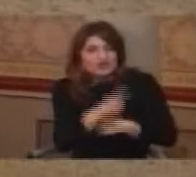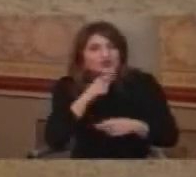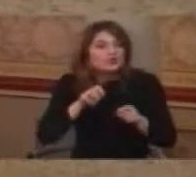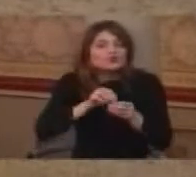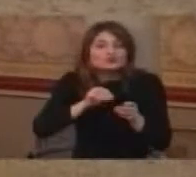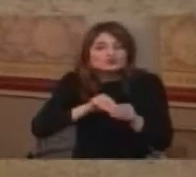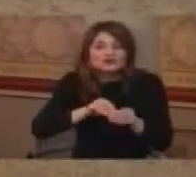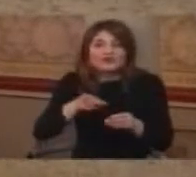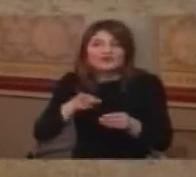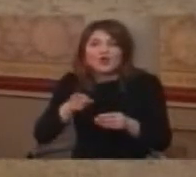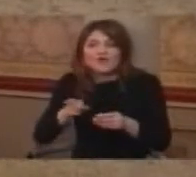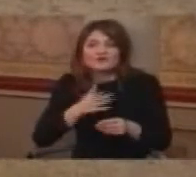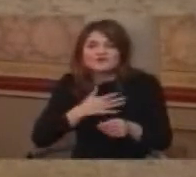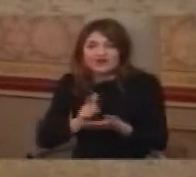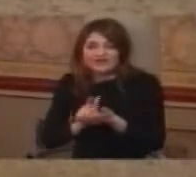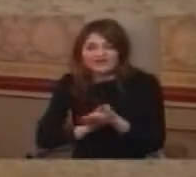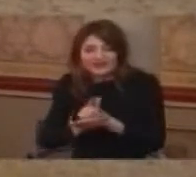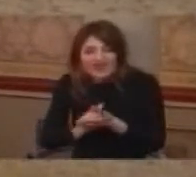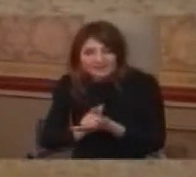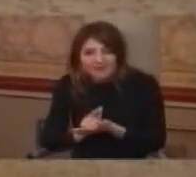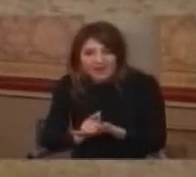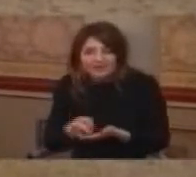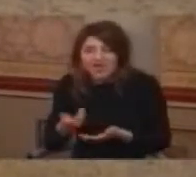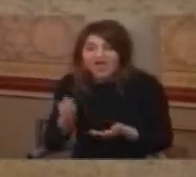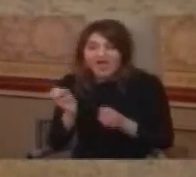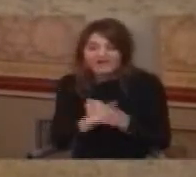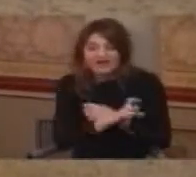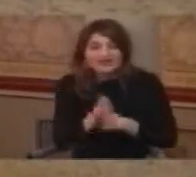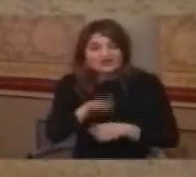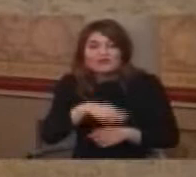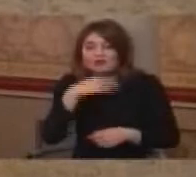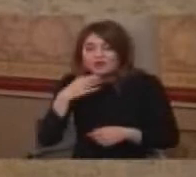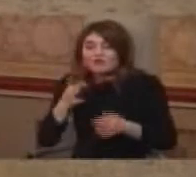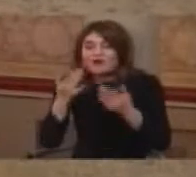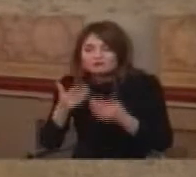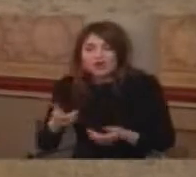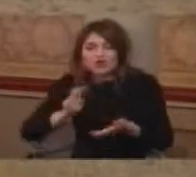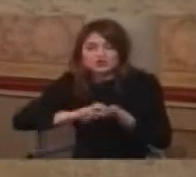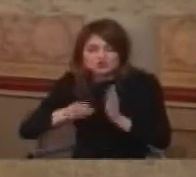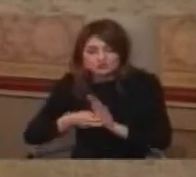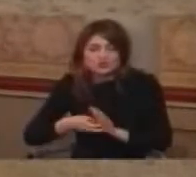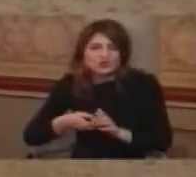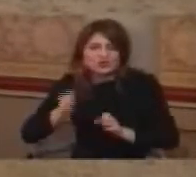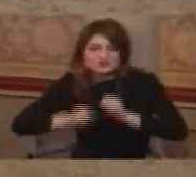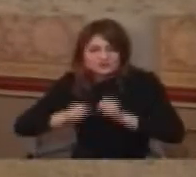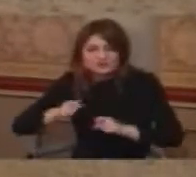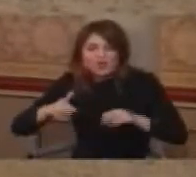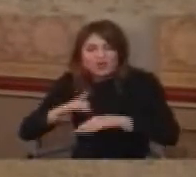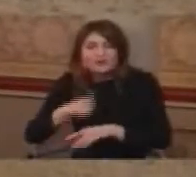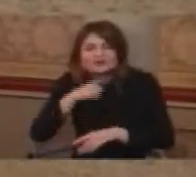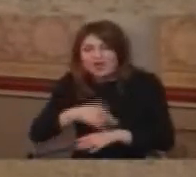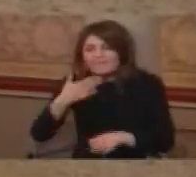vrijeme i kako bi vrtići mogli imati dovoljan broj stručnih i sposobljenih ljudi upravo za